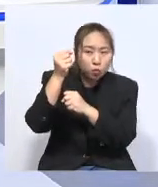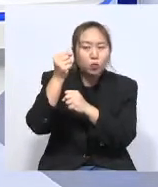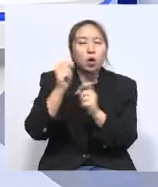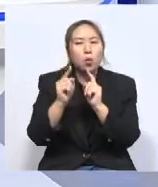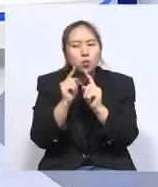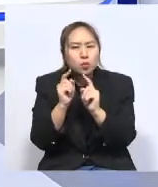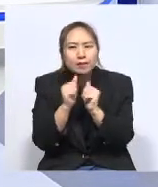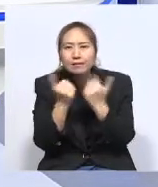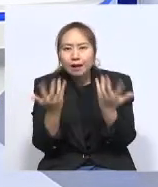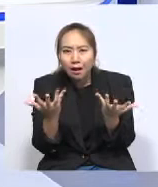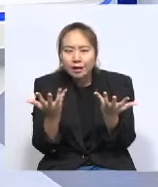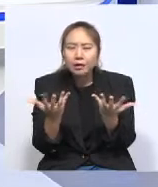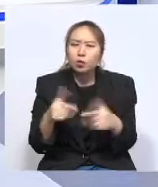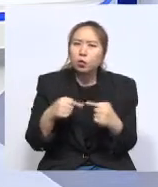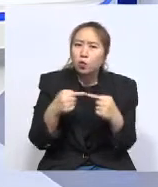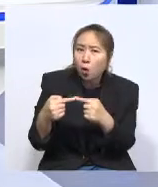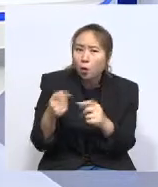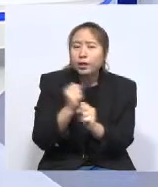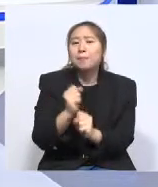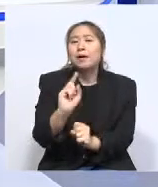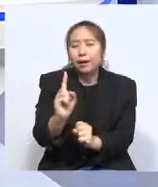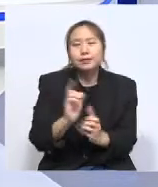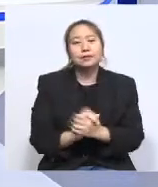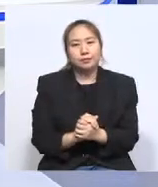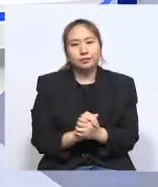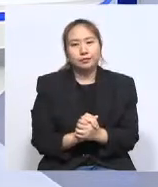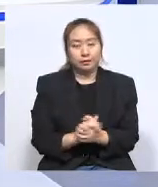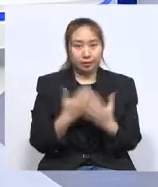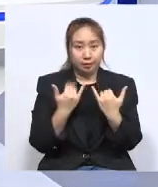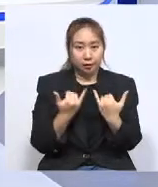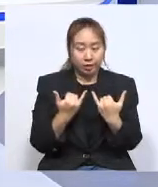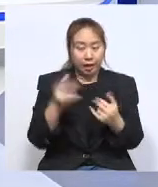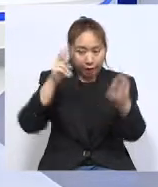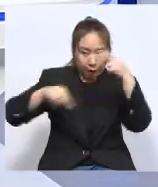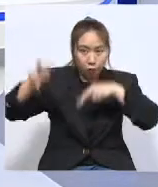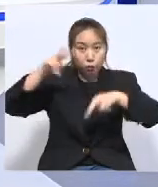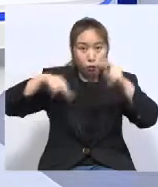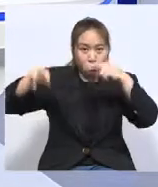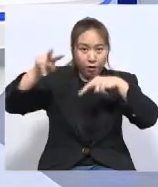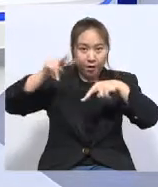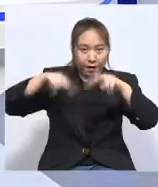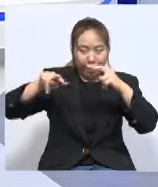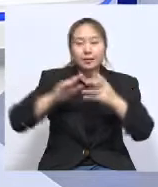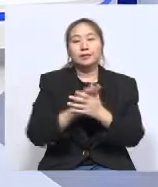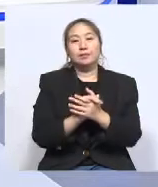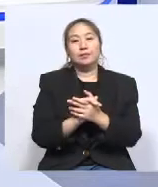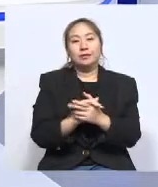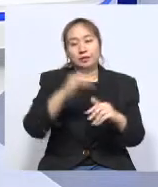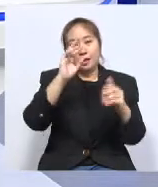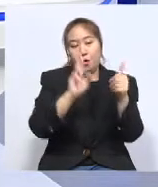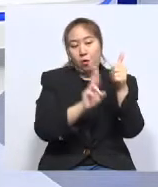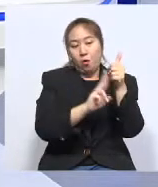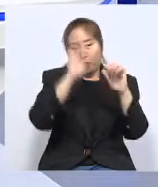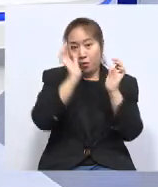การพูดคุยกันยังไงถึงการเดินหน้าต่อไปของการชุมนุมในวันนี้นอกจากนี้เองเรื่องของการรักษาความปลอดภัยที่คุณเสกสมบอกมาคือว่าทางท่าน